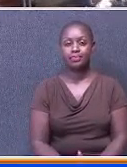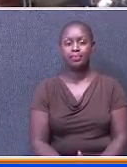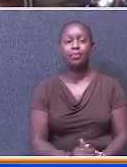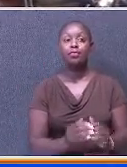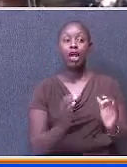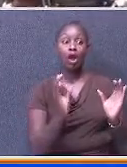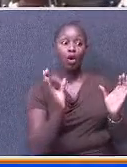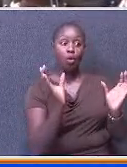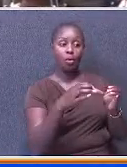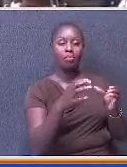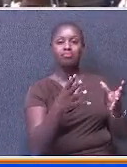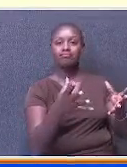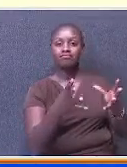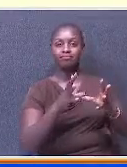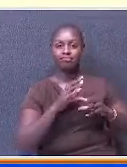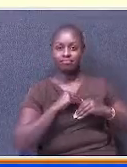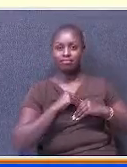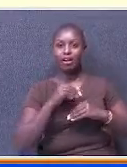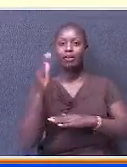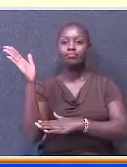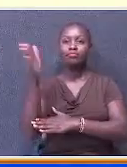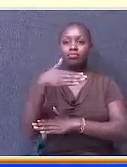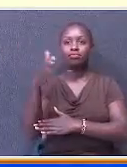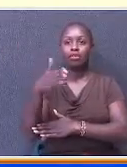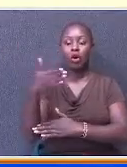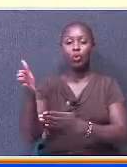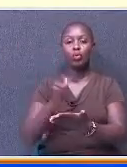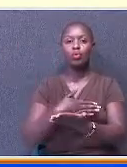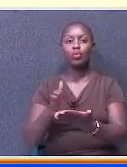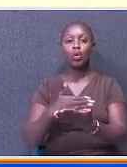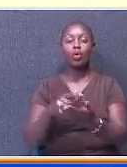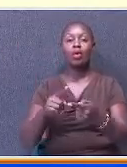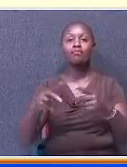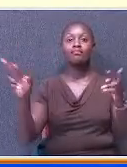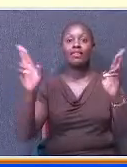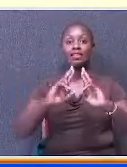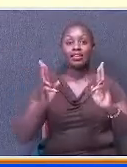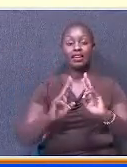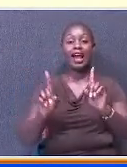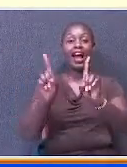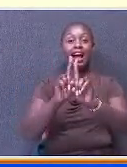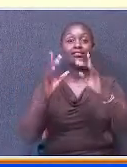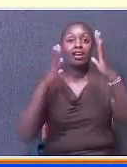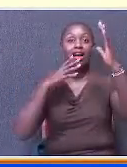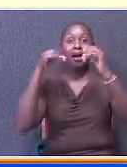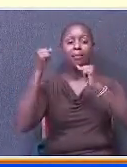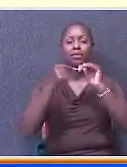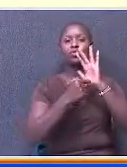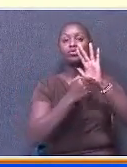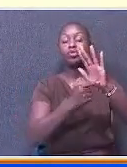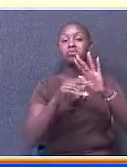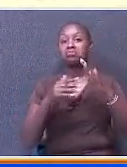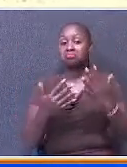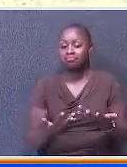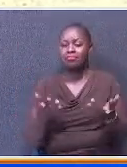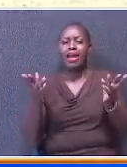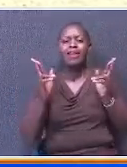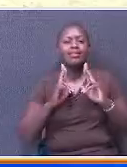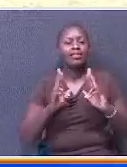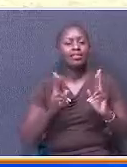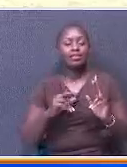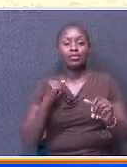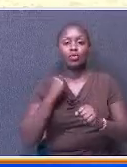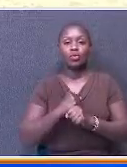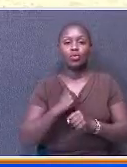Kikosi hicho kilipokea bendera hiyo kwa nyimbo na vifijo aina ya kijeshi, ishara tosha wako tayari kwa jukumu lililo